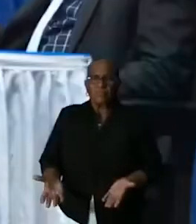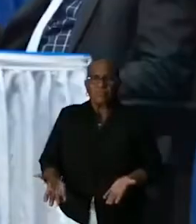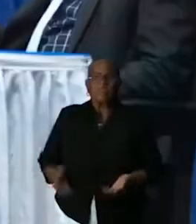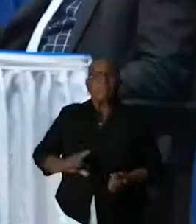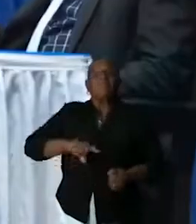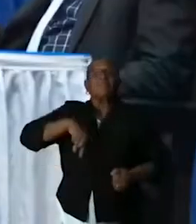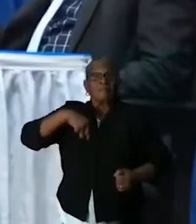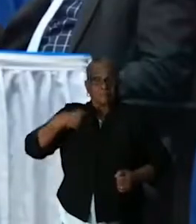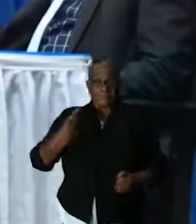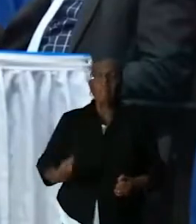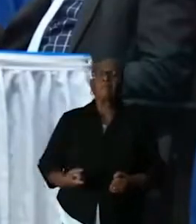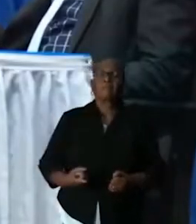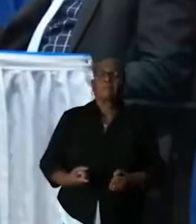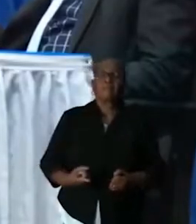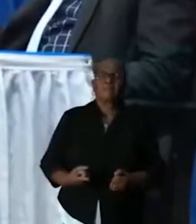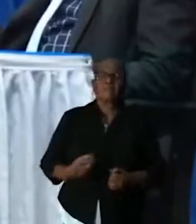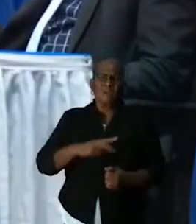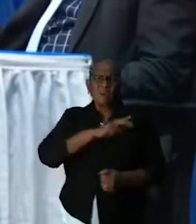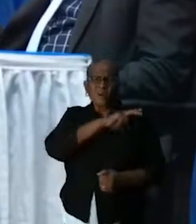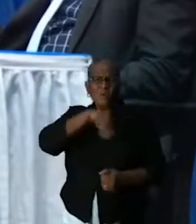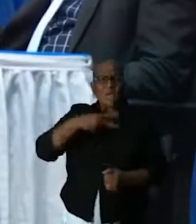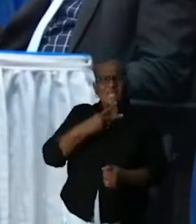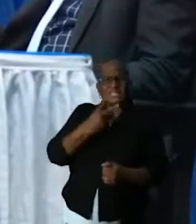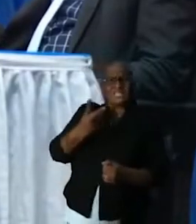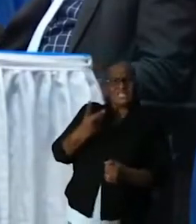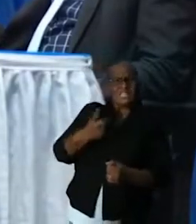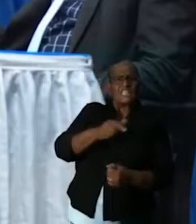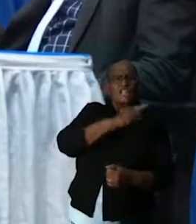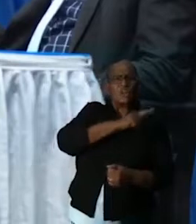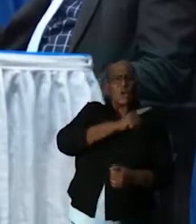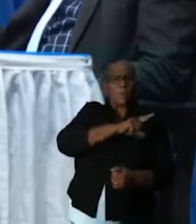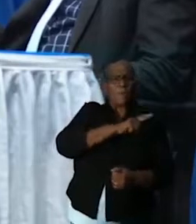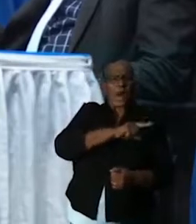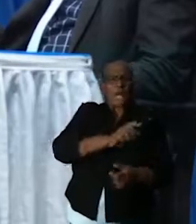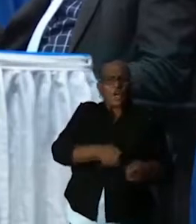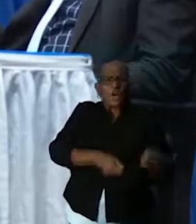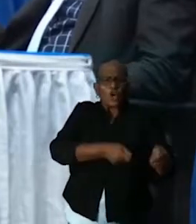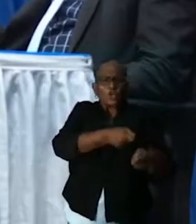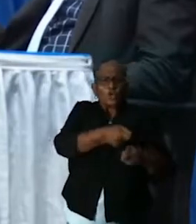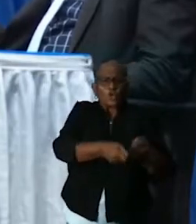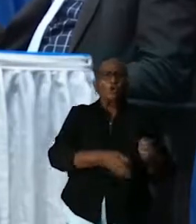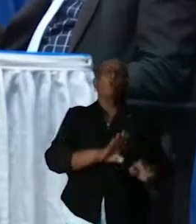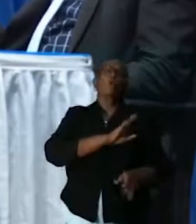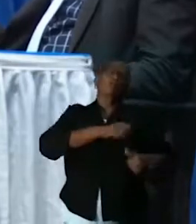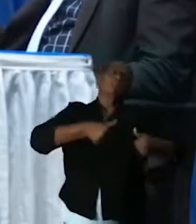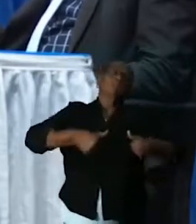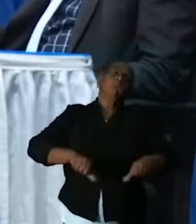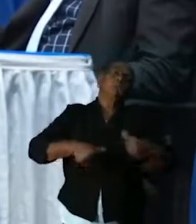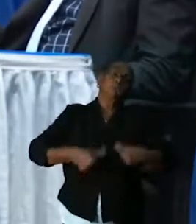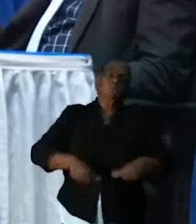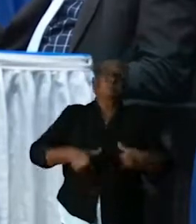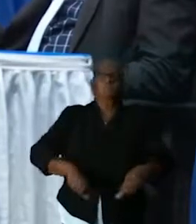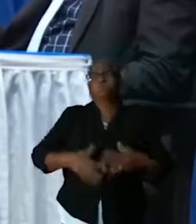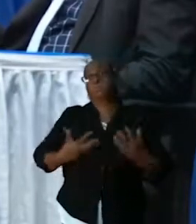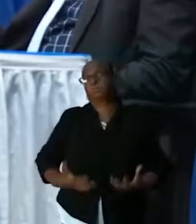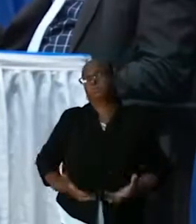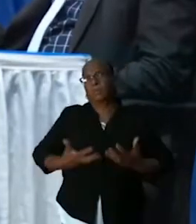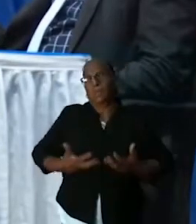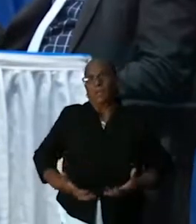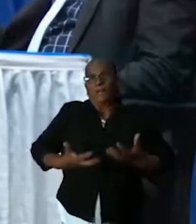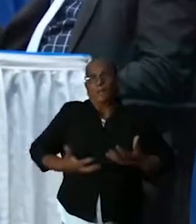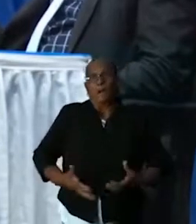En daarnaast zien we dat de reguliere gezondheidszorg ook onder druk komt te staan. Omdat heel